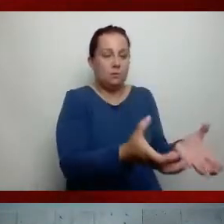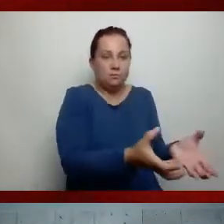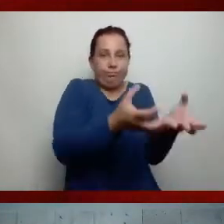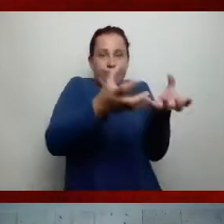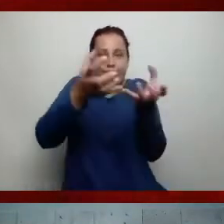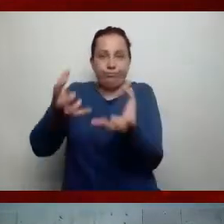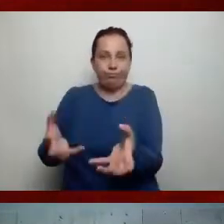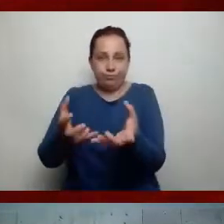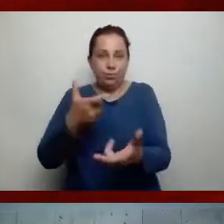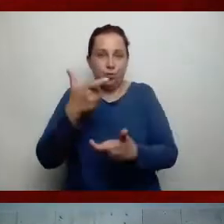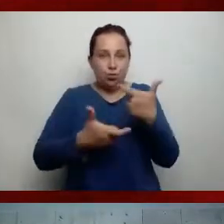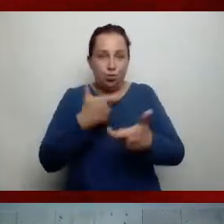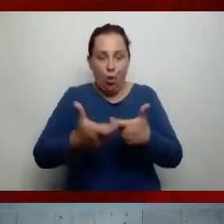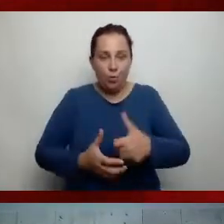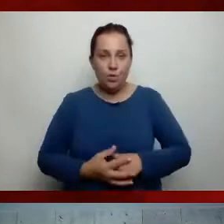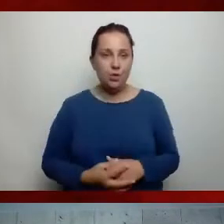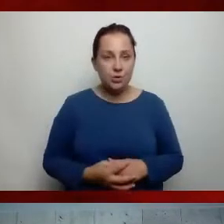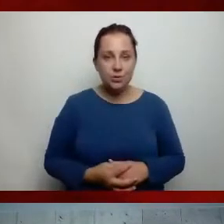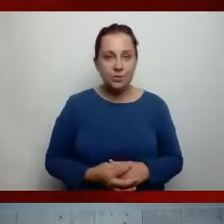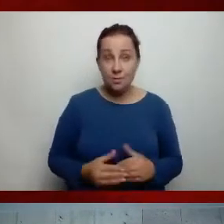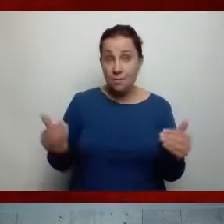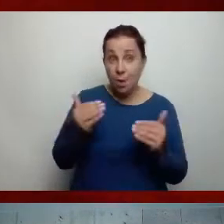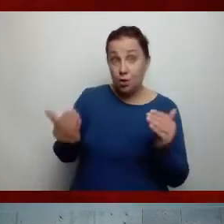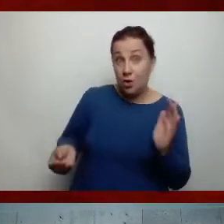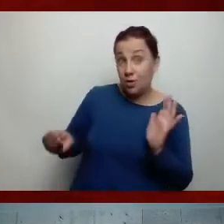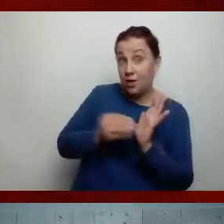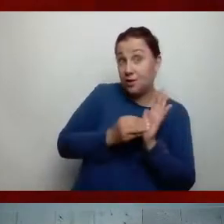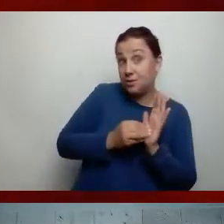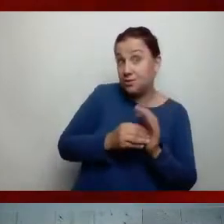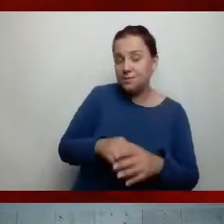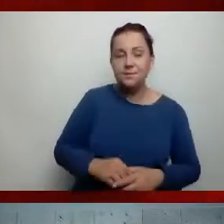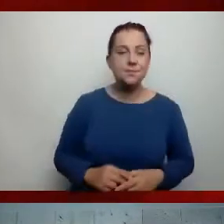Przesadzam. Ale tak, oczywiście. Ale